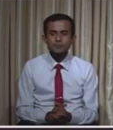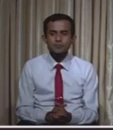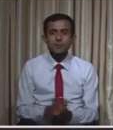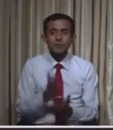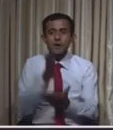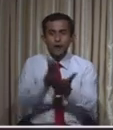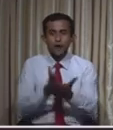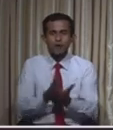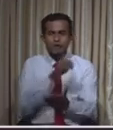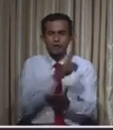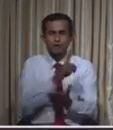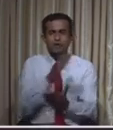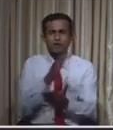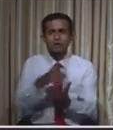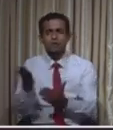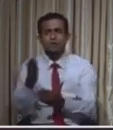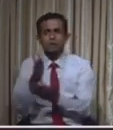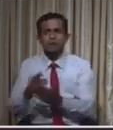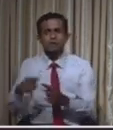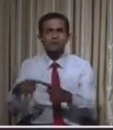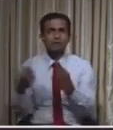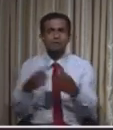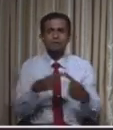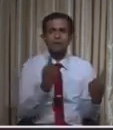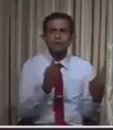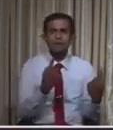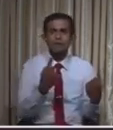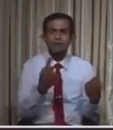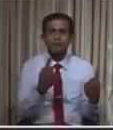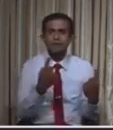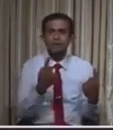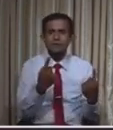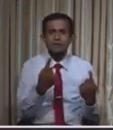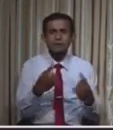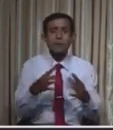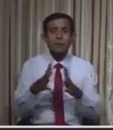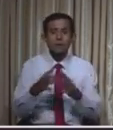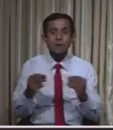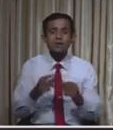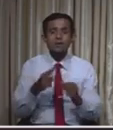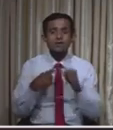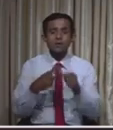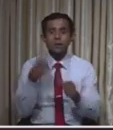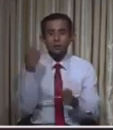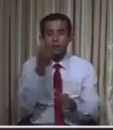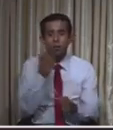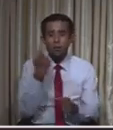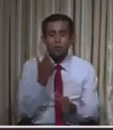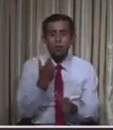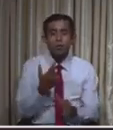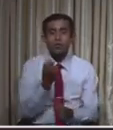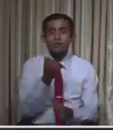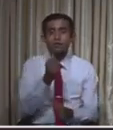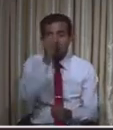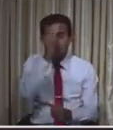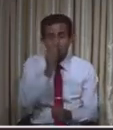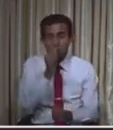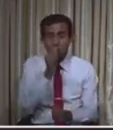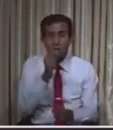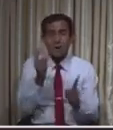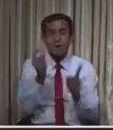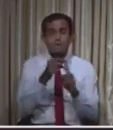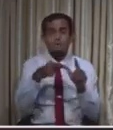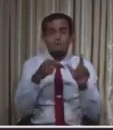කොටසකට එකක් තවත් කණ්ඩායමකට තව එකක් එතකොට මේ පසිඳලන්නට උත්තර හොයන්නට ඕනේ මූල්‍ය වංචා